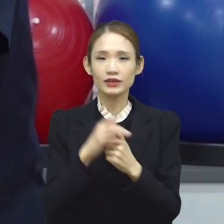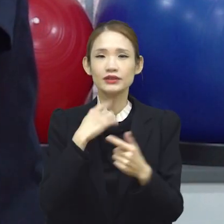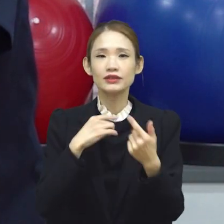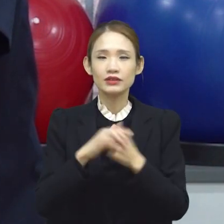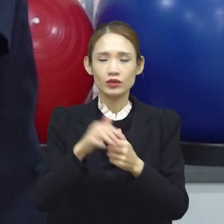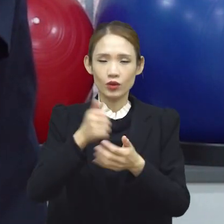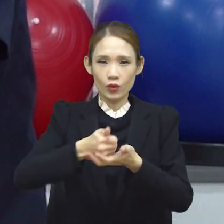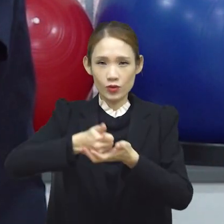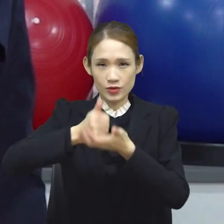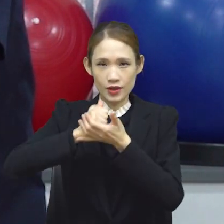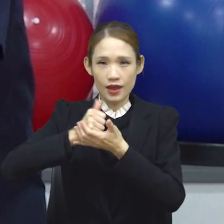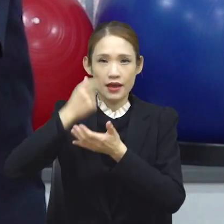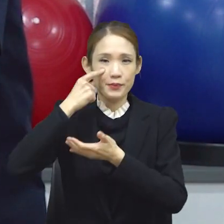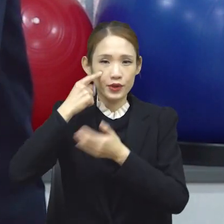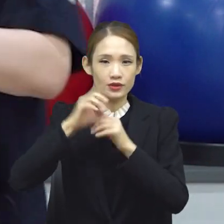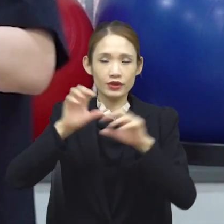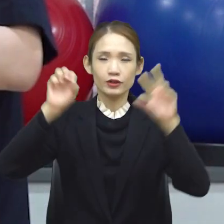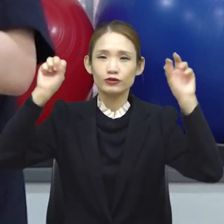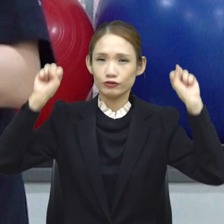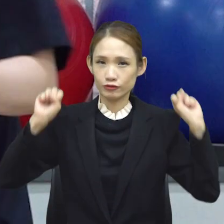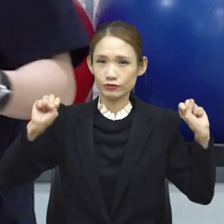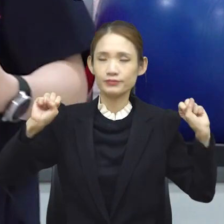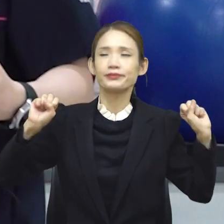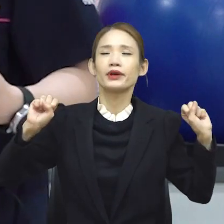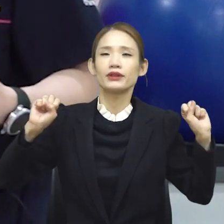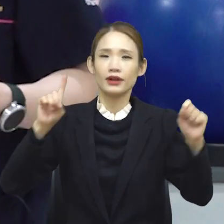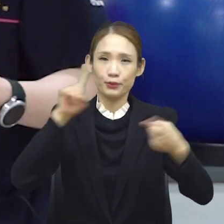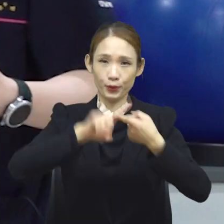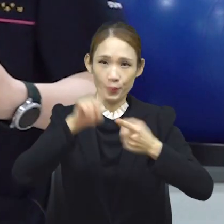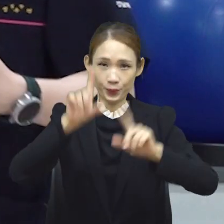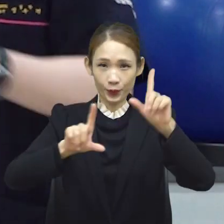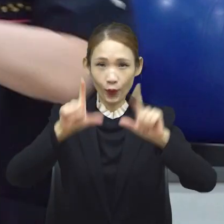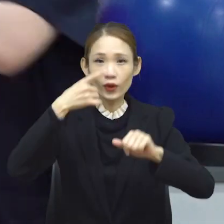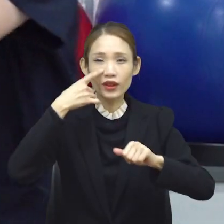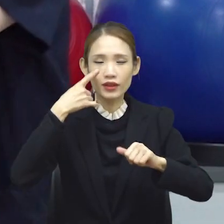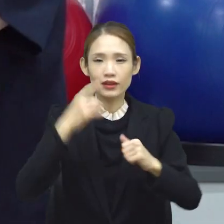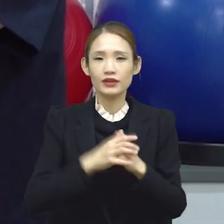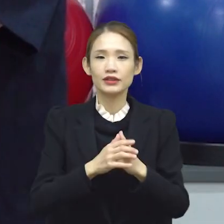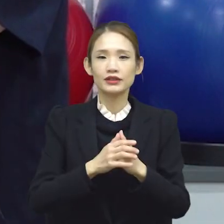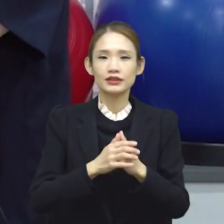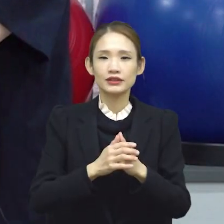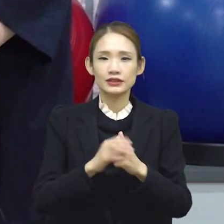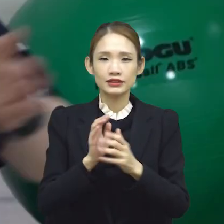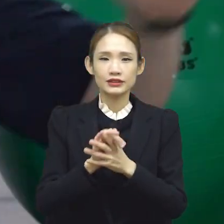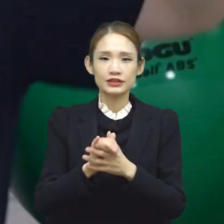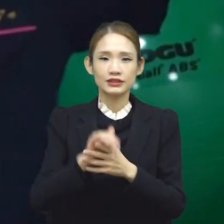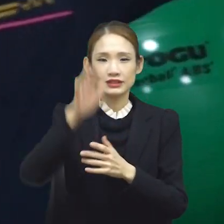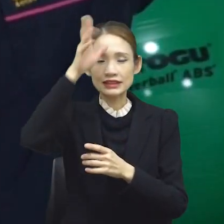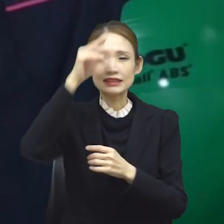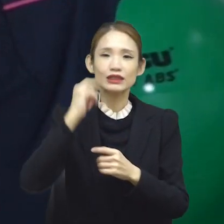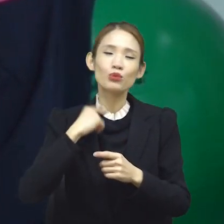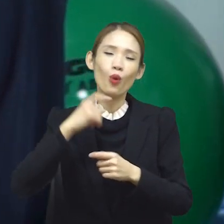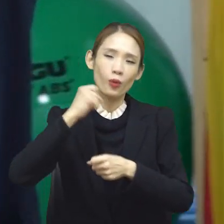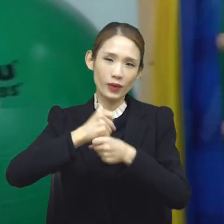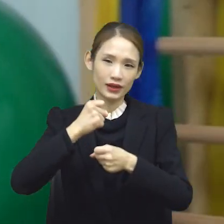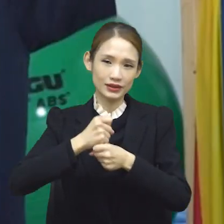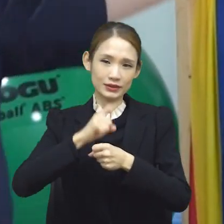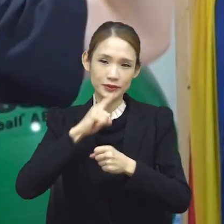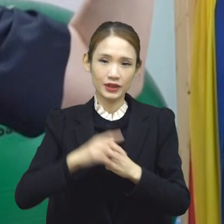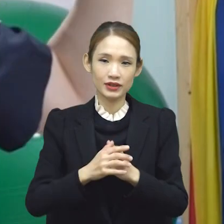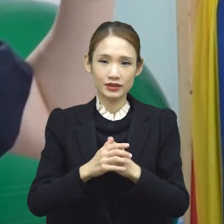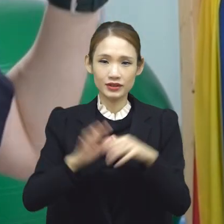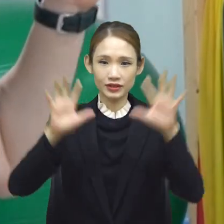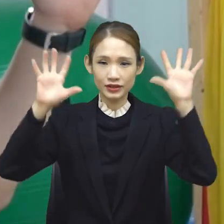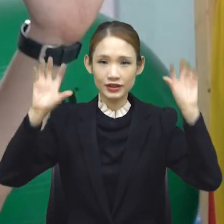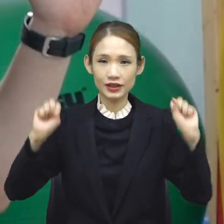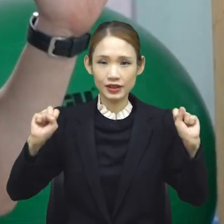고개를 뒤로 딱 제끼세요. 쭉 제끼세요. 뒤를 제끼는 게 네. 치큰 몸을 만들어준다고 해서 치킨 운동이에요. 천천히 팔을 들고